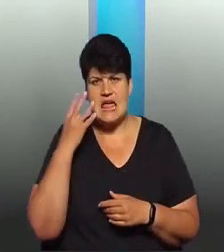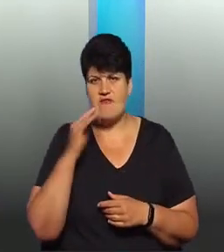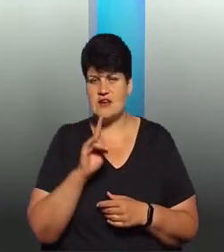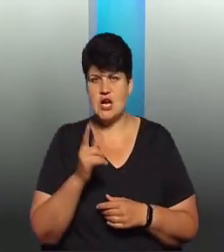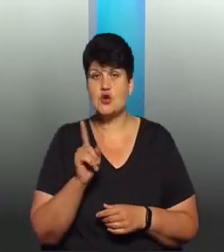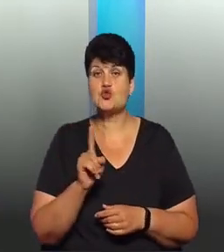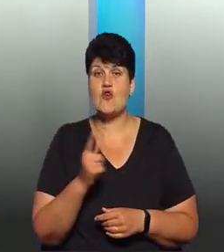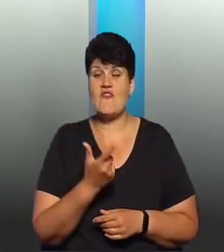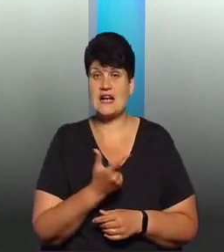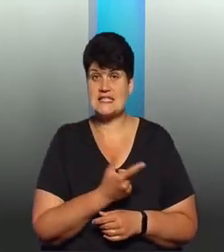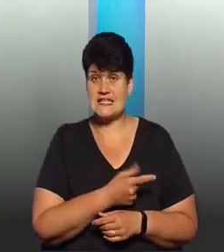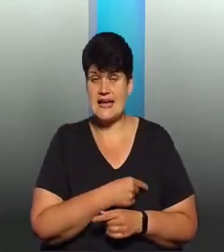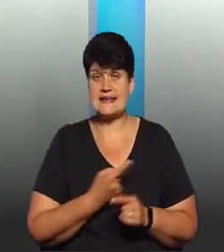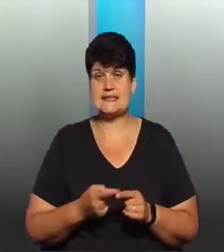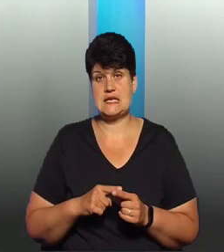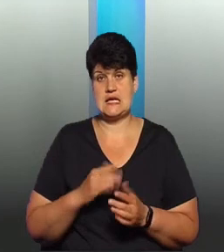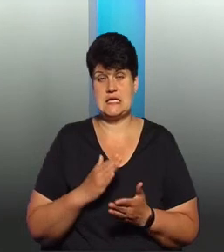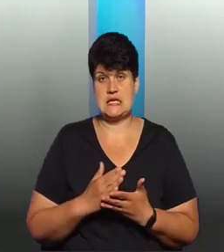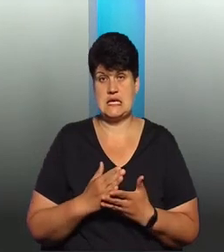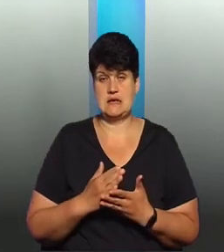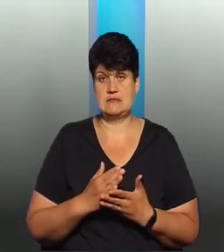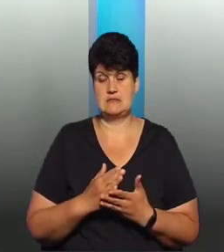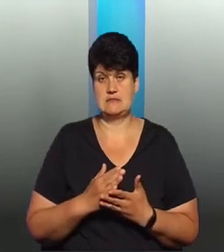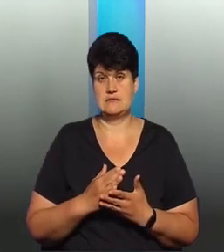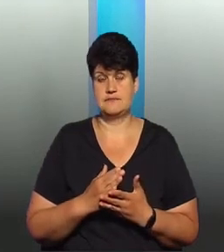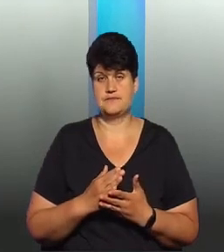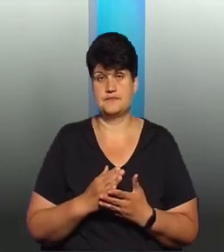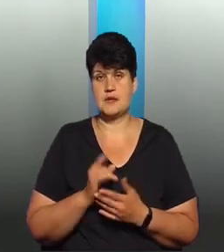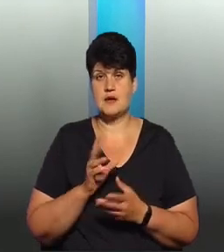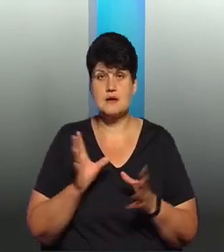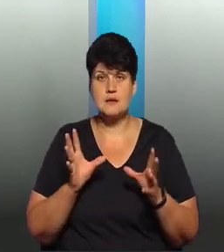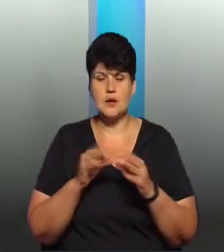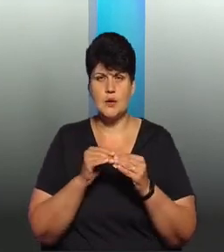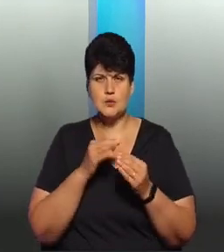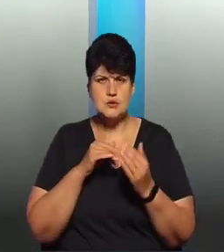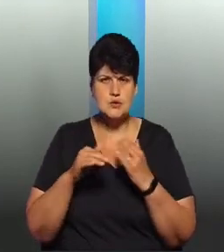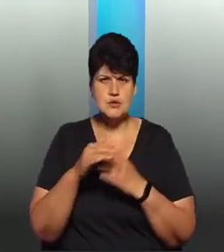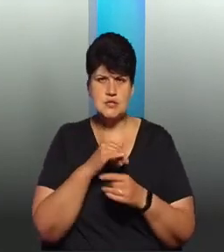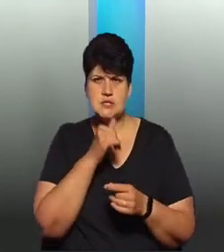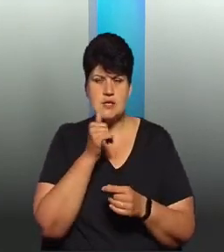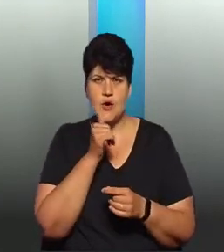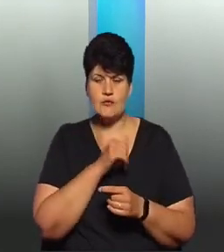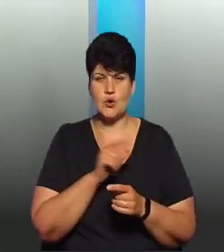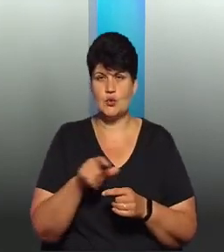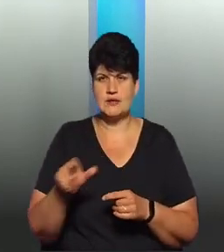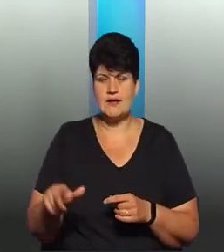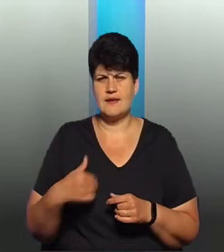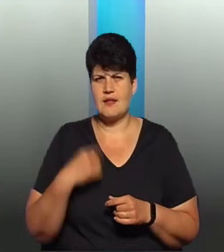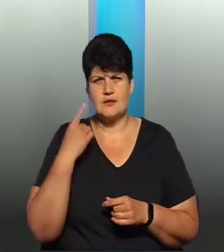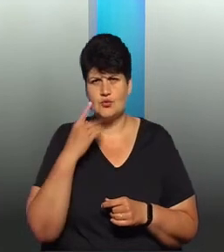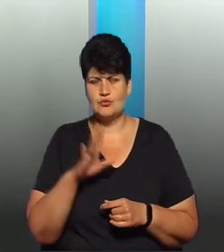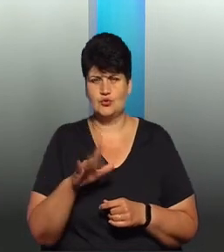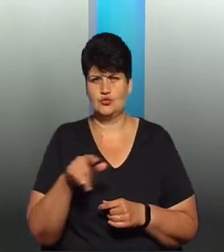це є там заговір проти людства, я не є прихильник конспірологічних теорій, що якщо людину там намагаються ввести якийсь наночіп